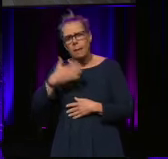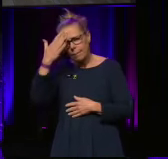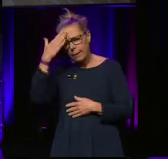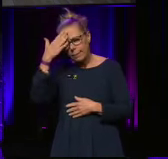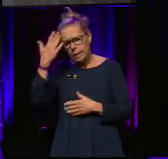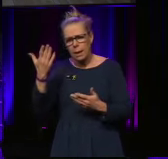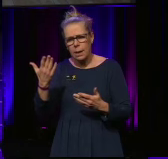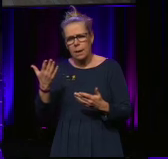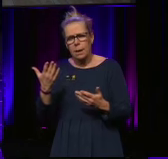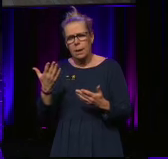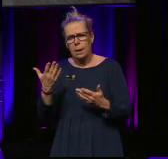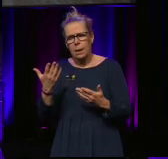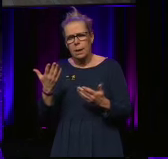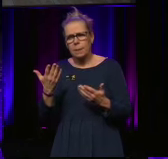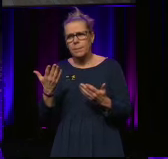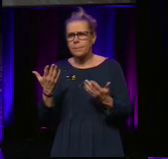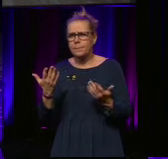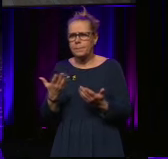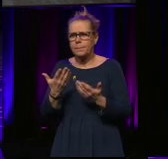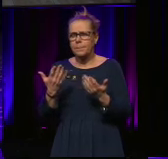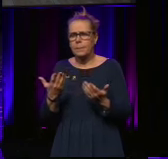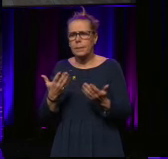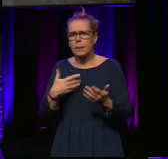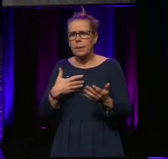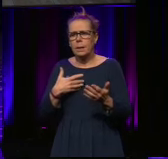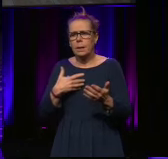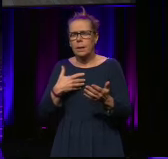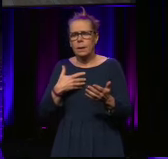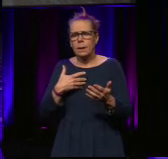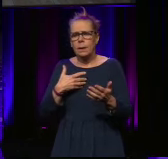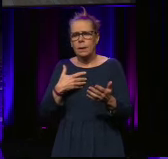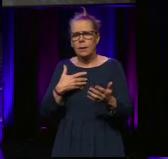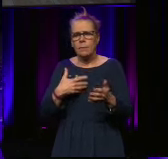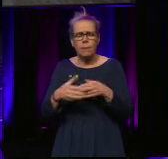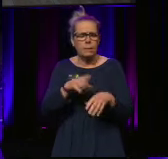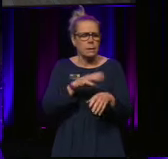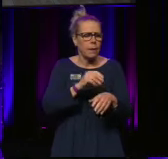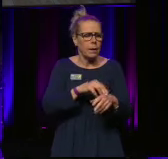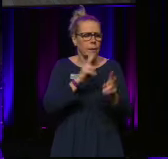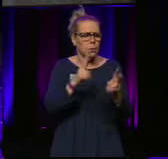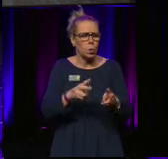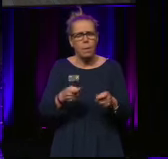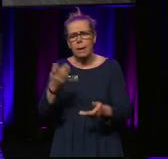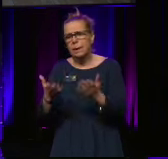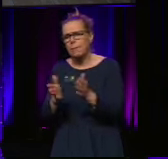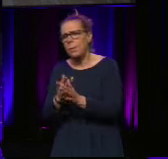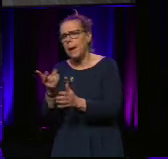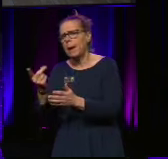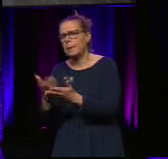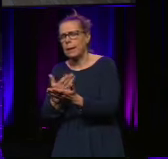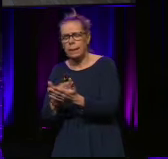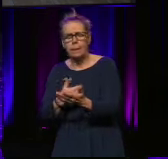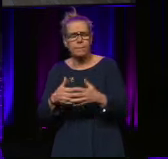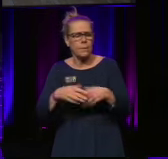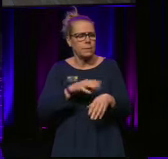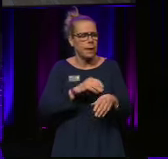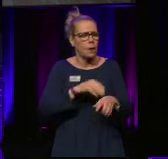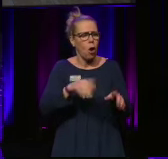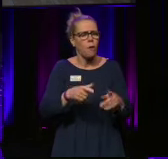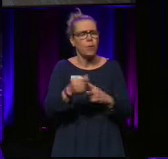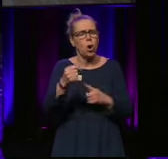vad grundar är just Sverige jämfört med övriga länder har valt detta sättet. Finns det